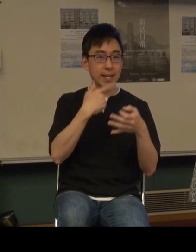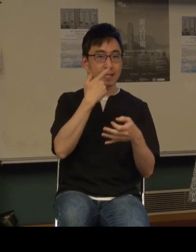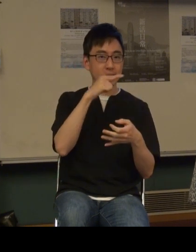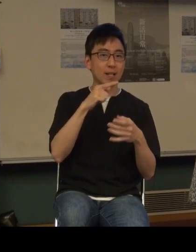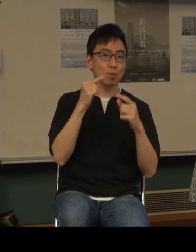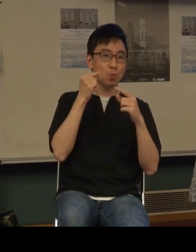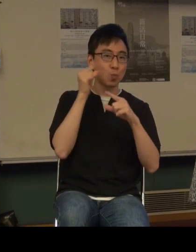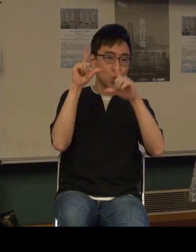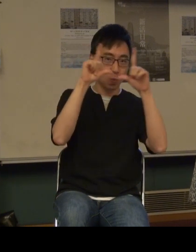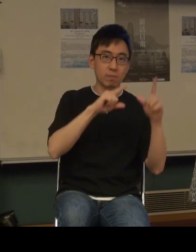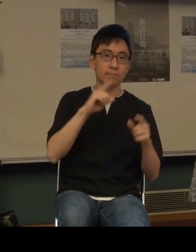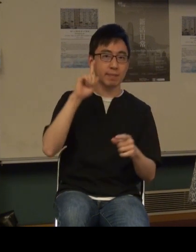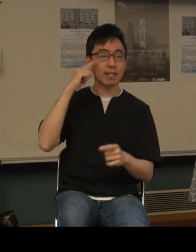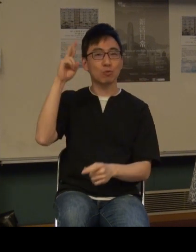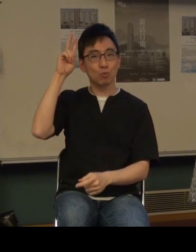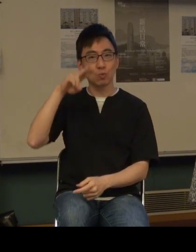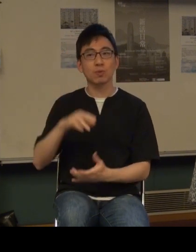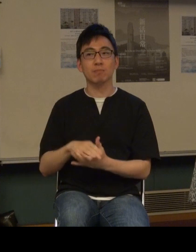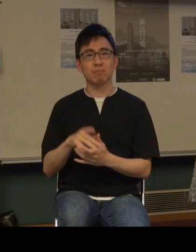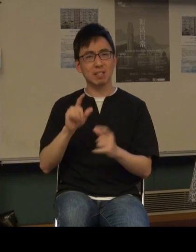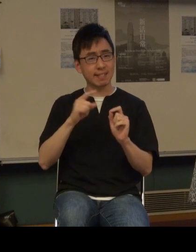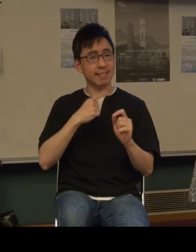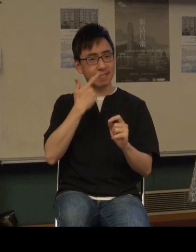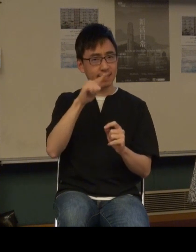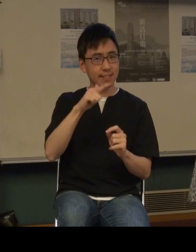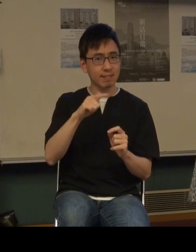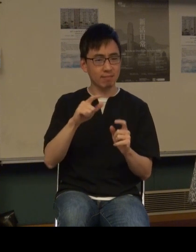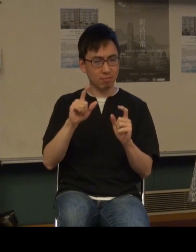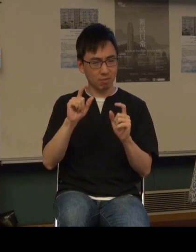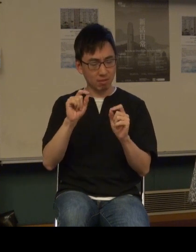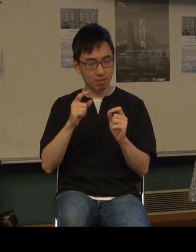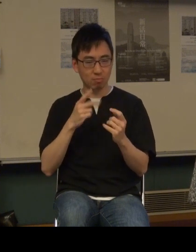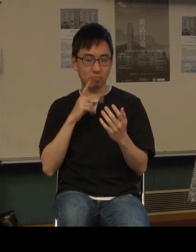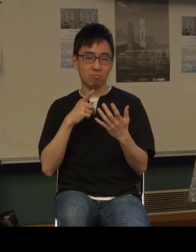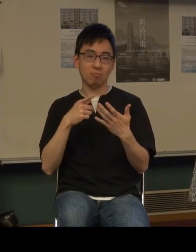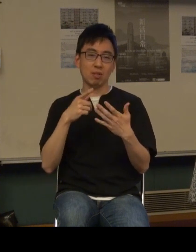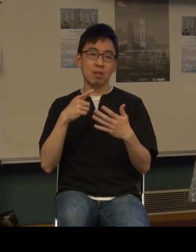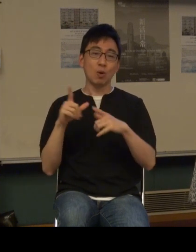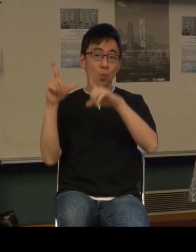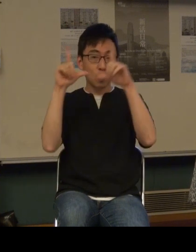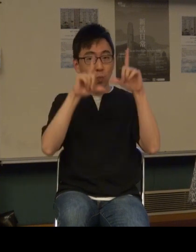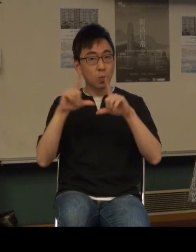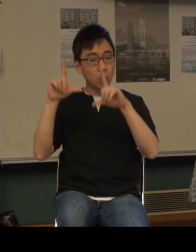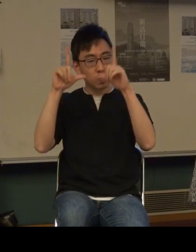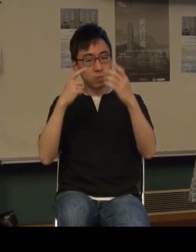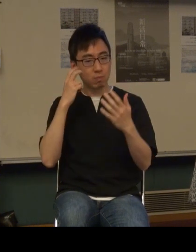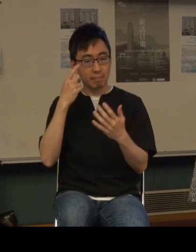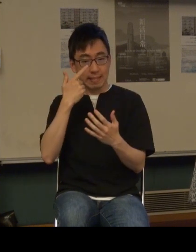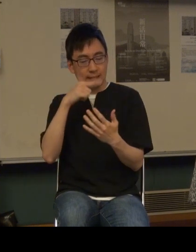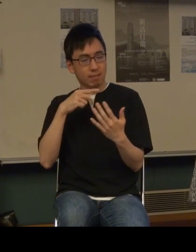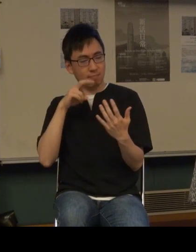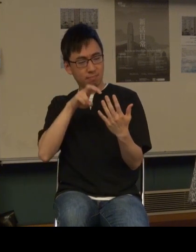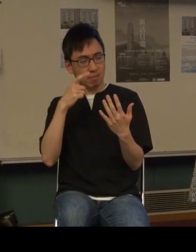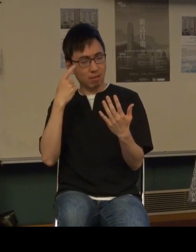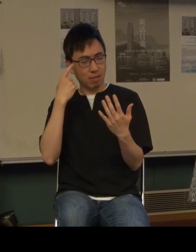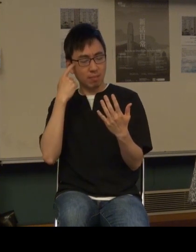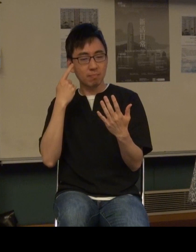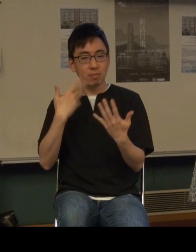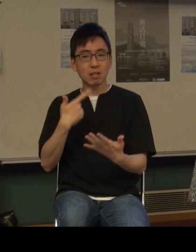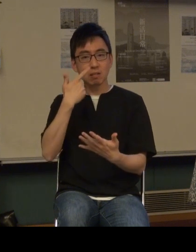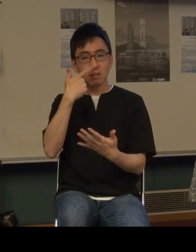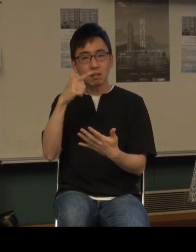就系 new 嗰个新，即系全新嗰个新，尝试从多啲从一个日常生活嘅角度咧，去探索所谓个